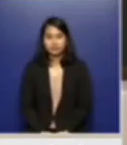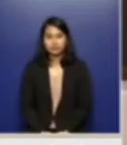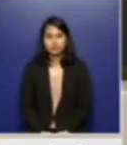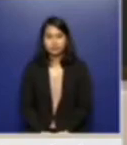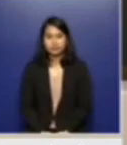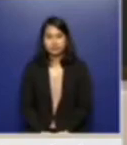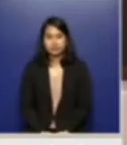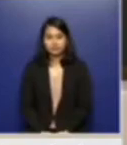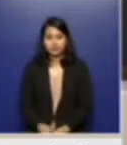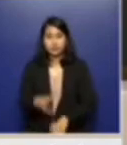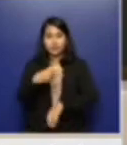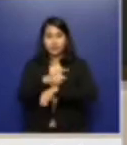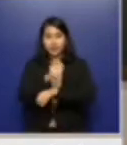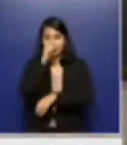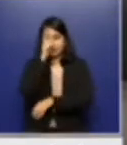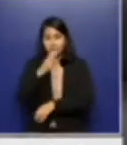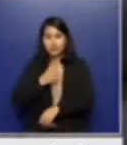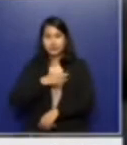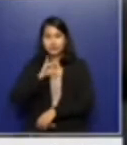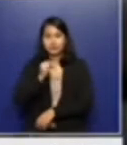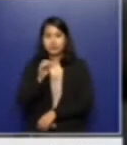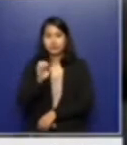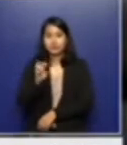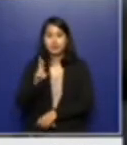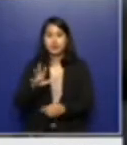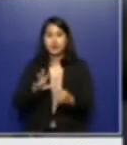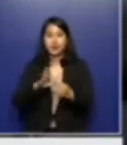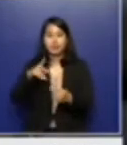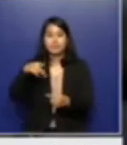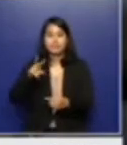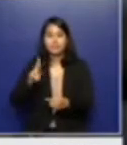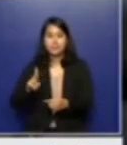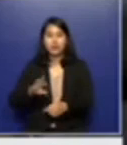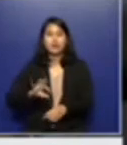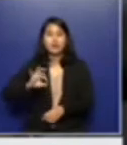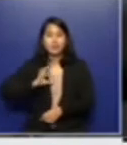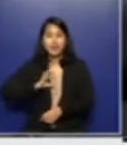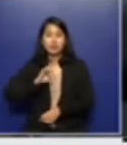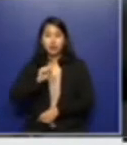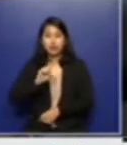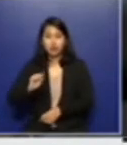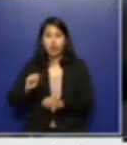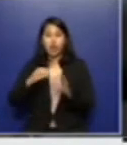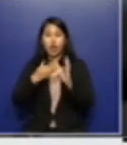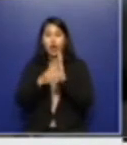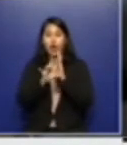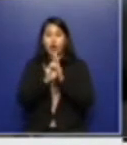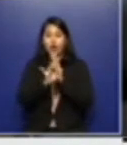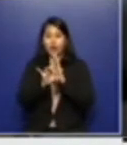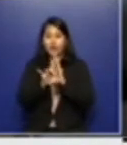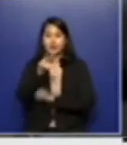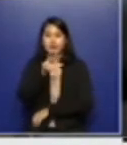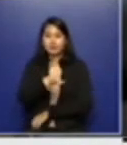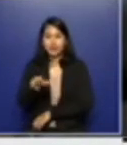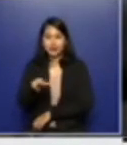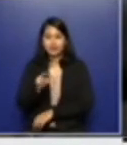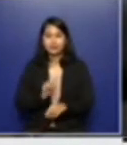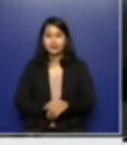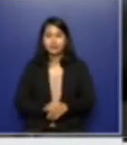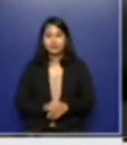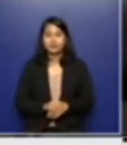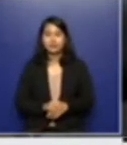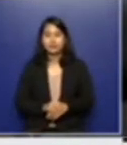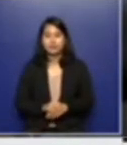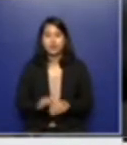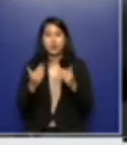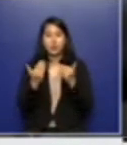ดิฉันจิราพรสินธุไพรสมาชิกสภาผู้แทนราษฎรจังหวัด101เขต5พรรคเพื่อไทยวันนี้เป็น